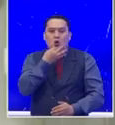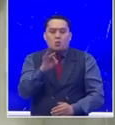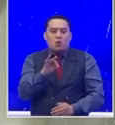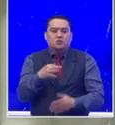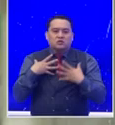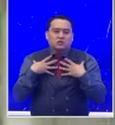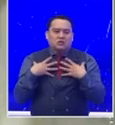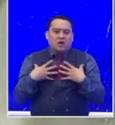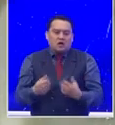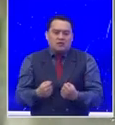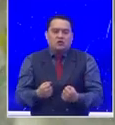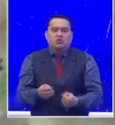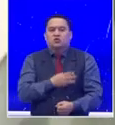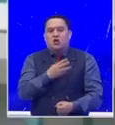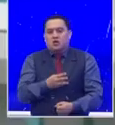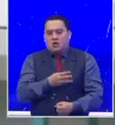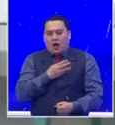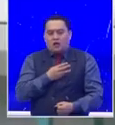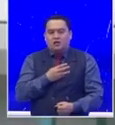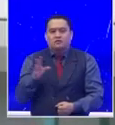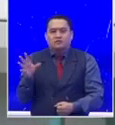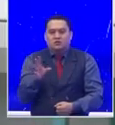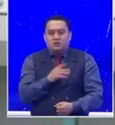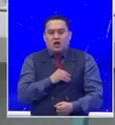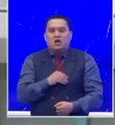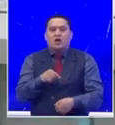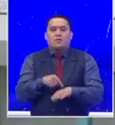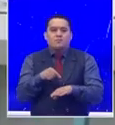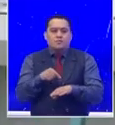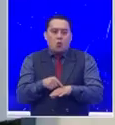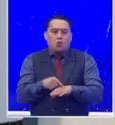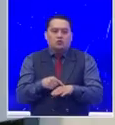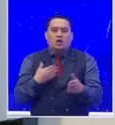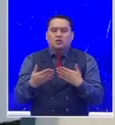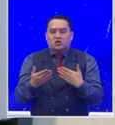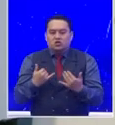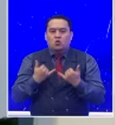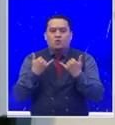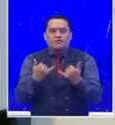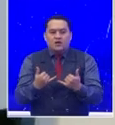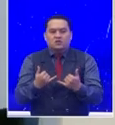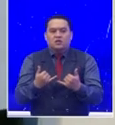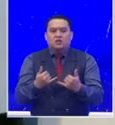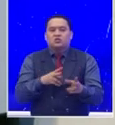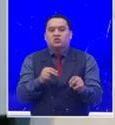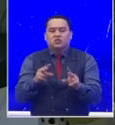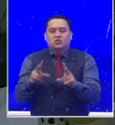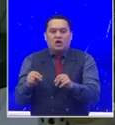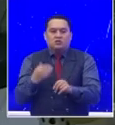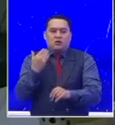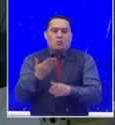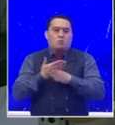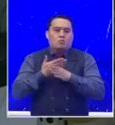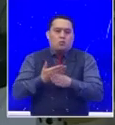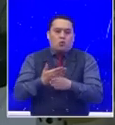– здоровью пациента. Именно это доставляет сильные положительные эмоции в моральном отношении. Не это ли счастье, когда с твоей